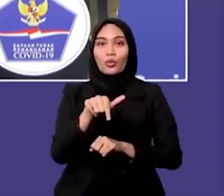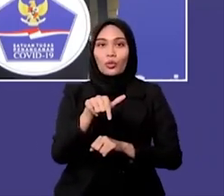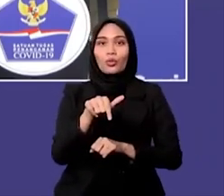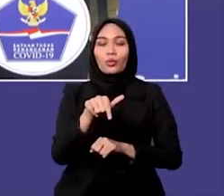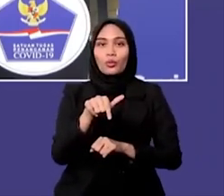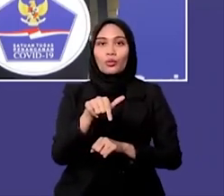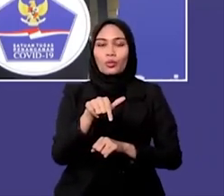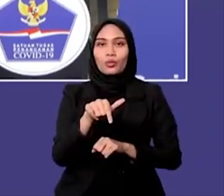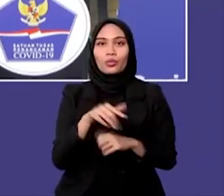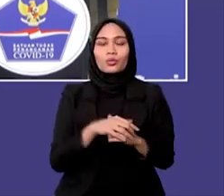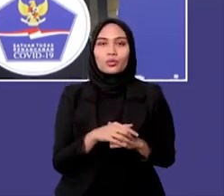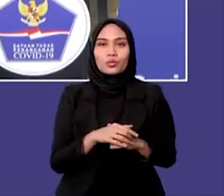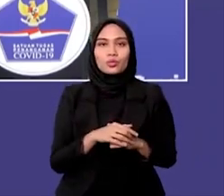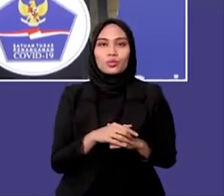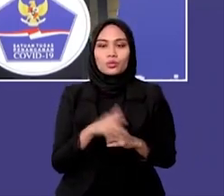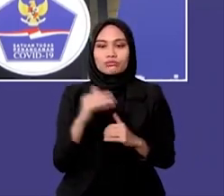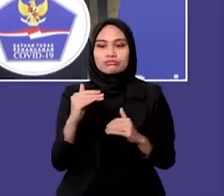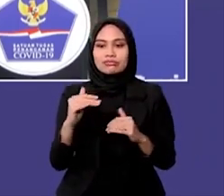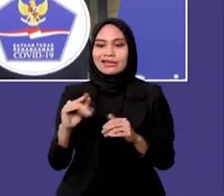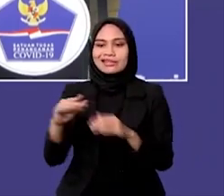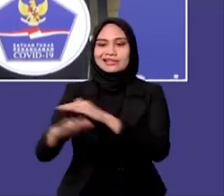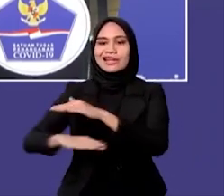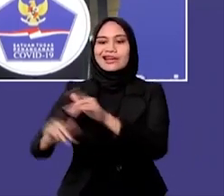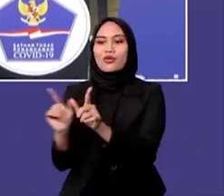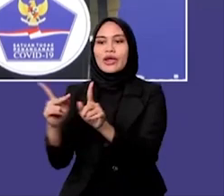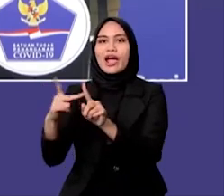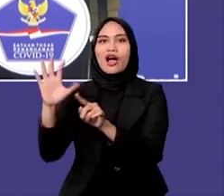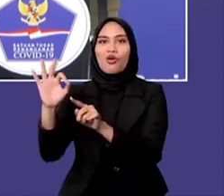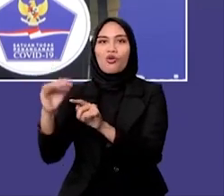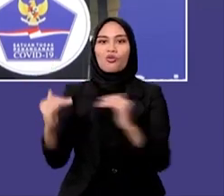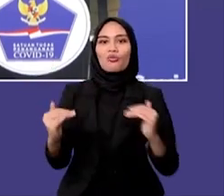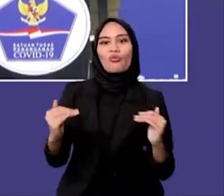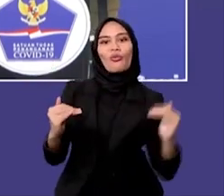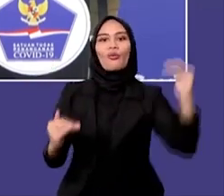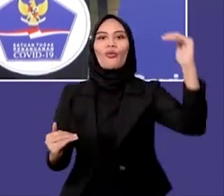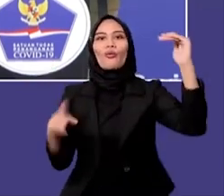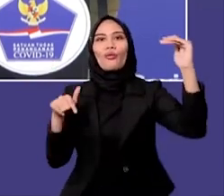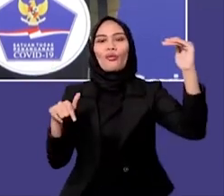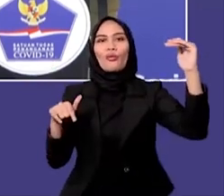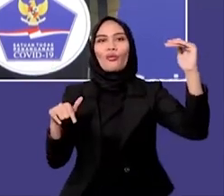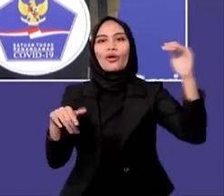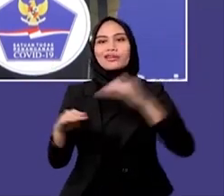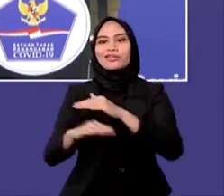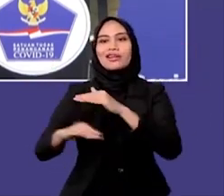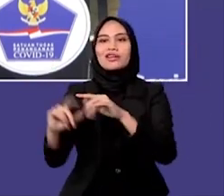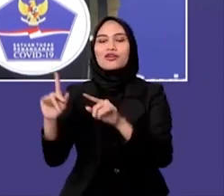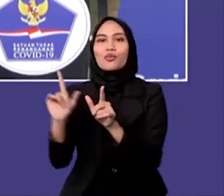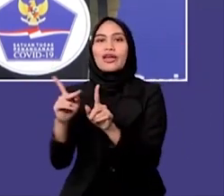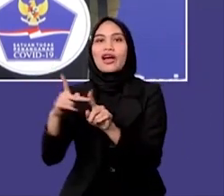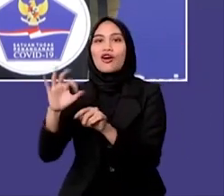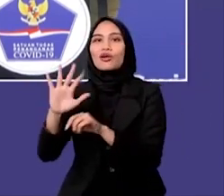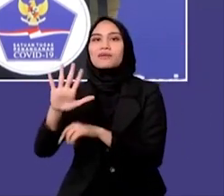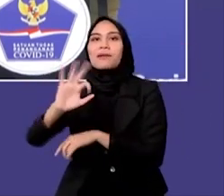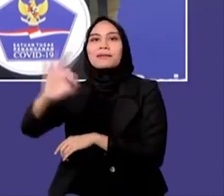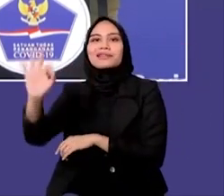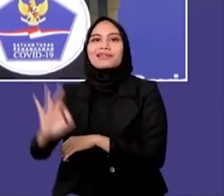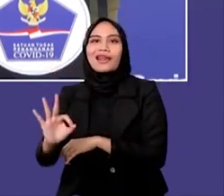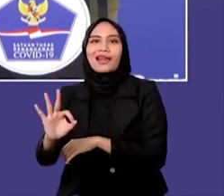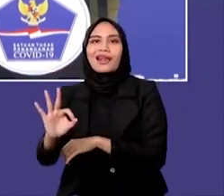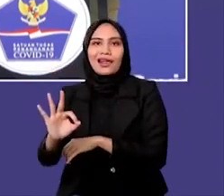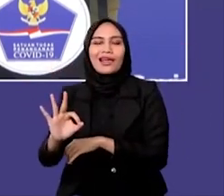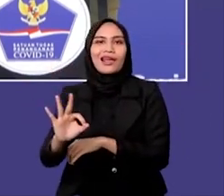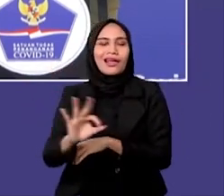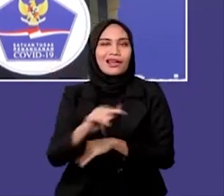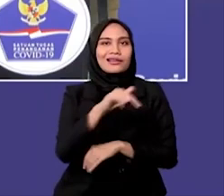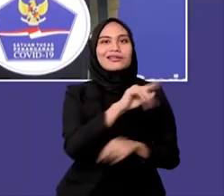tinggi dari standar Who yaitu 5% jadi ini adalah